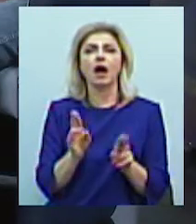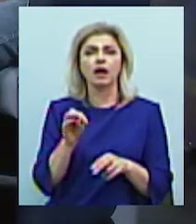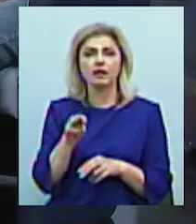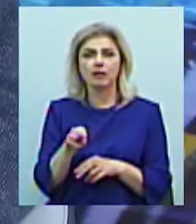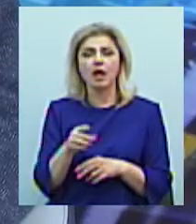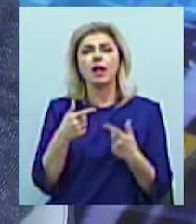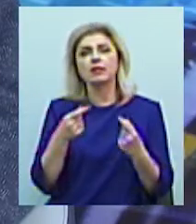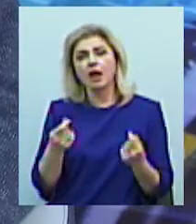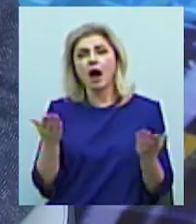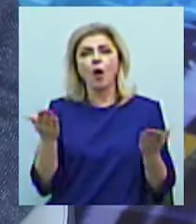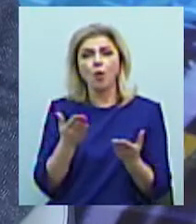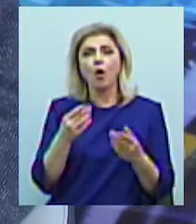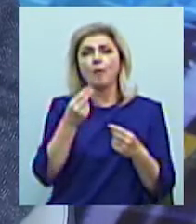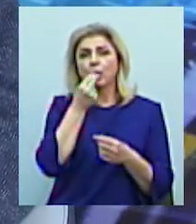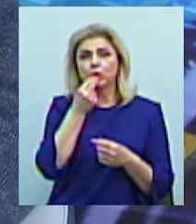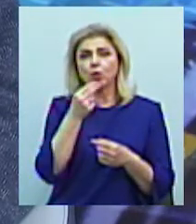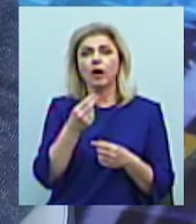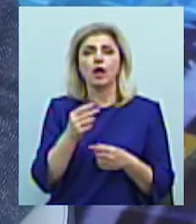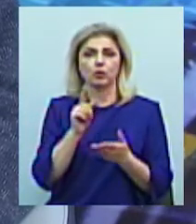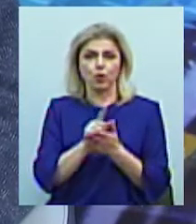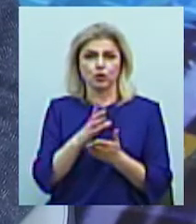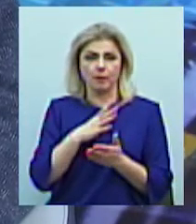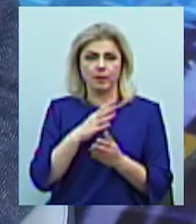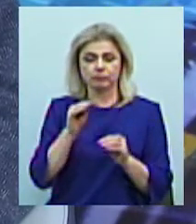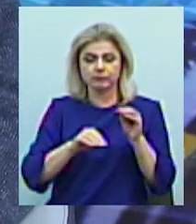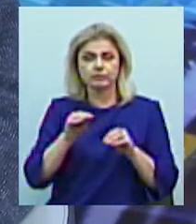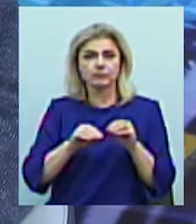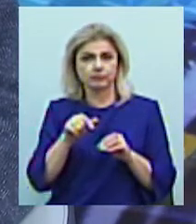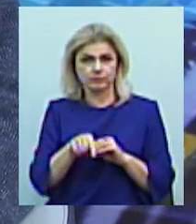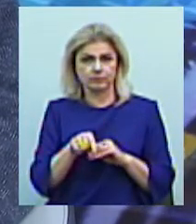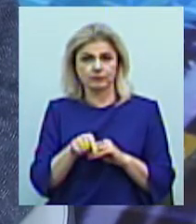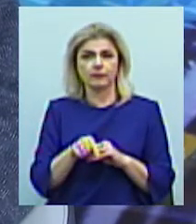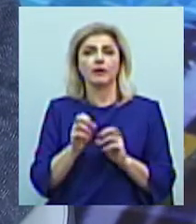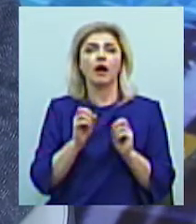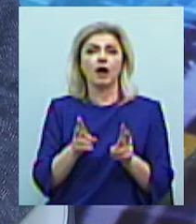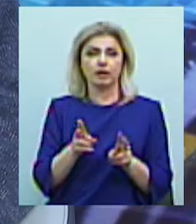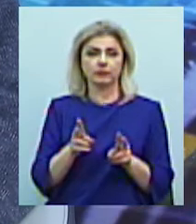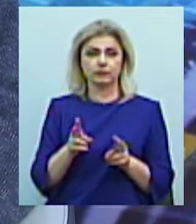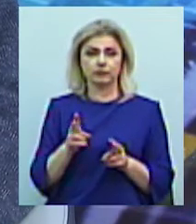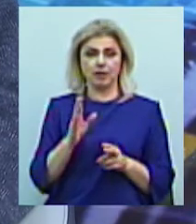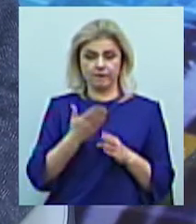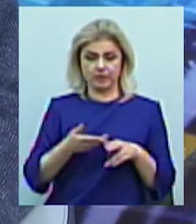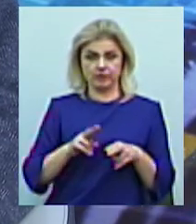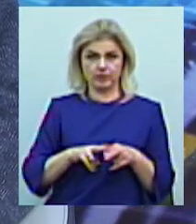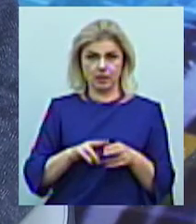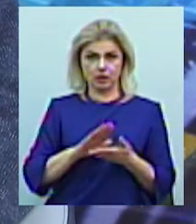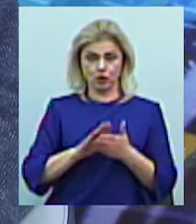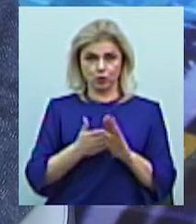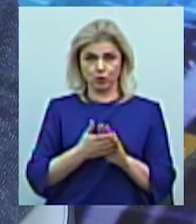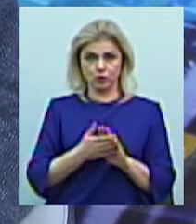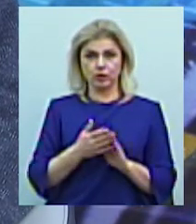в каком продукте питания должно находиться определенное количество ингредиентов. То есть вот как в этой ситуации, в этом